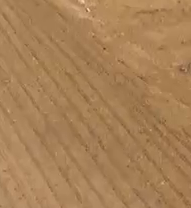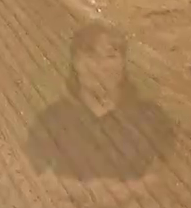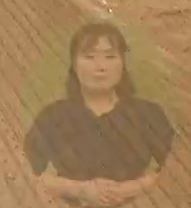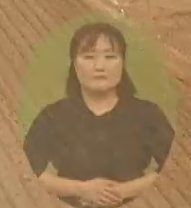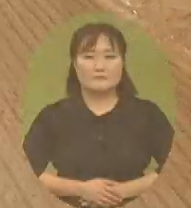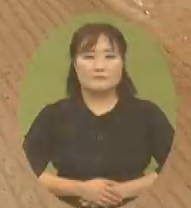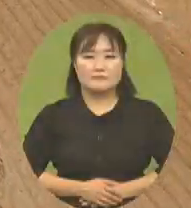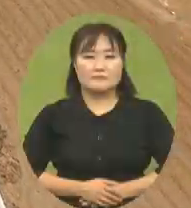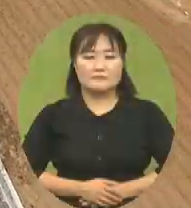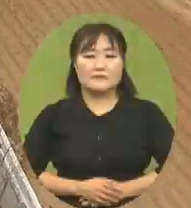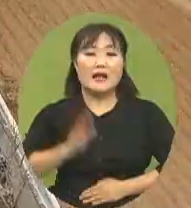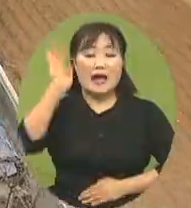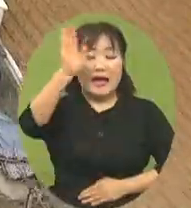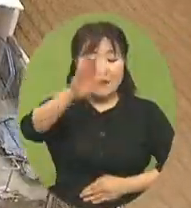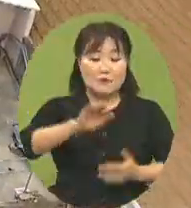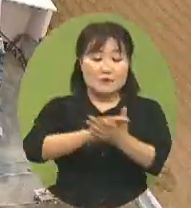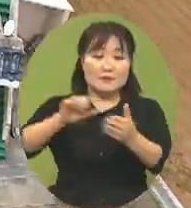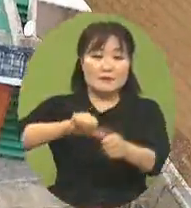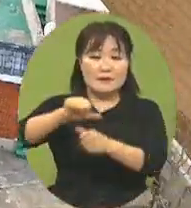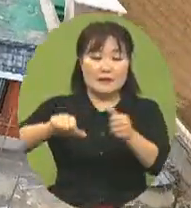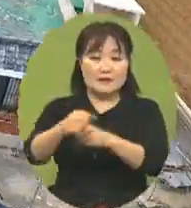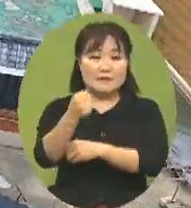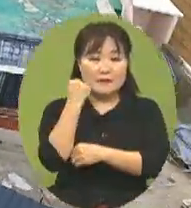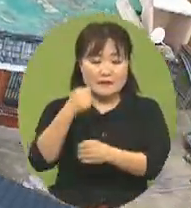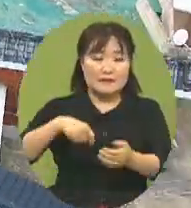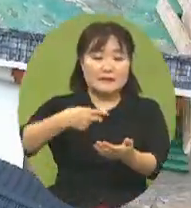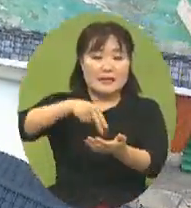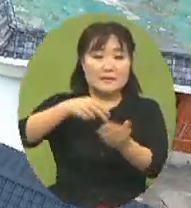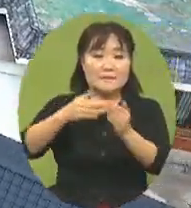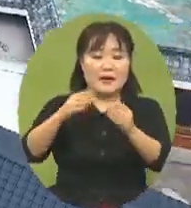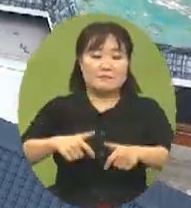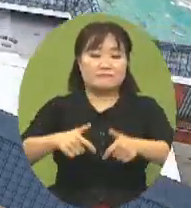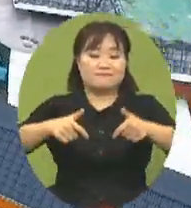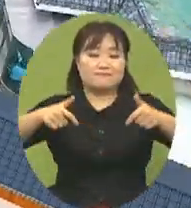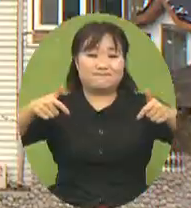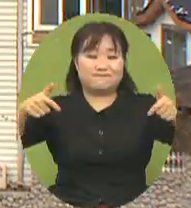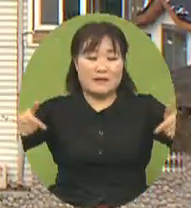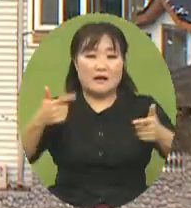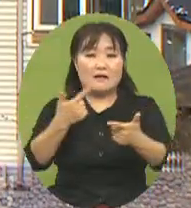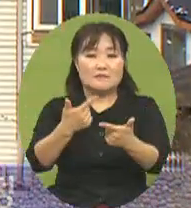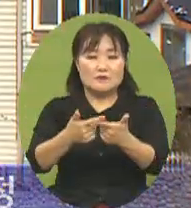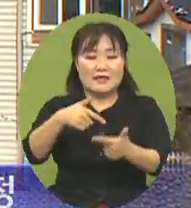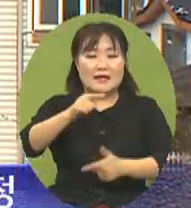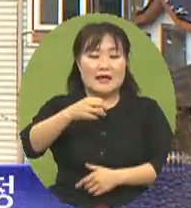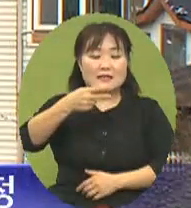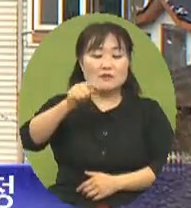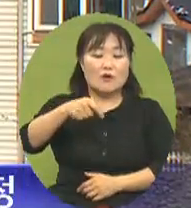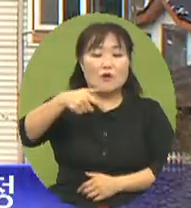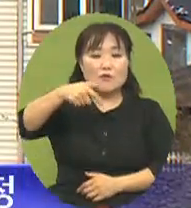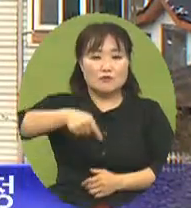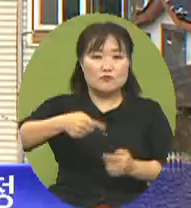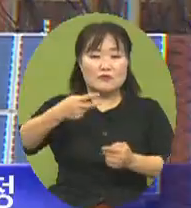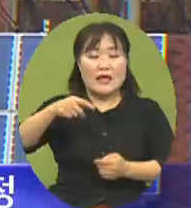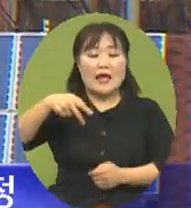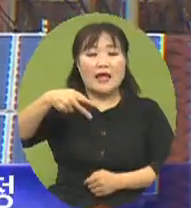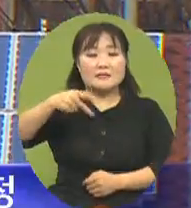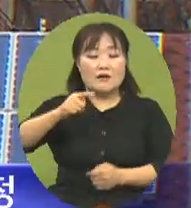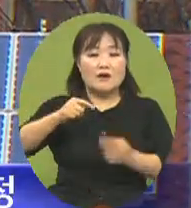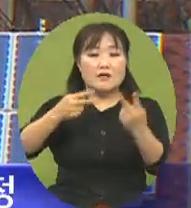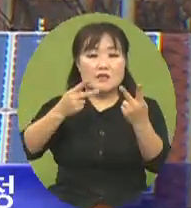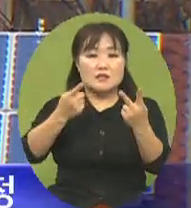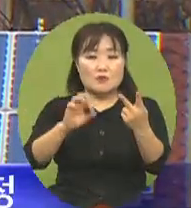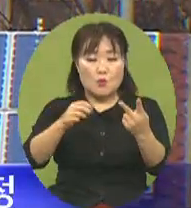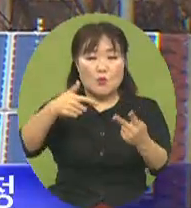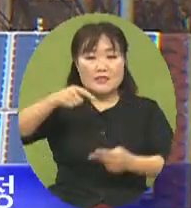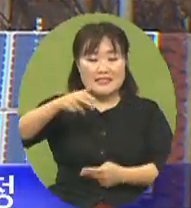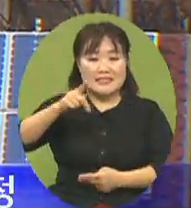있습니다. 앞으로 친환경 에너지 자립 마을은 더욱 늘어납니다. 부산 강서구 대저 이동과